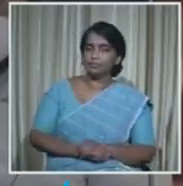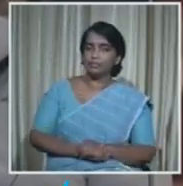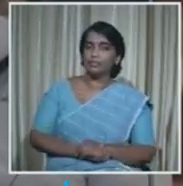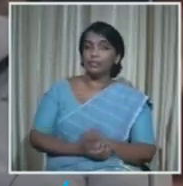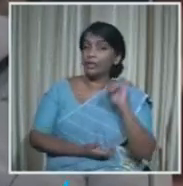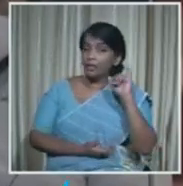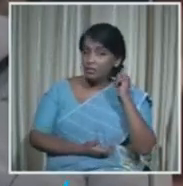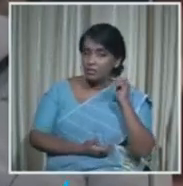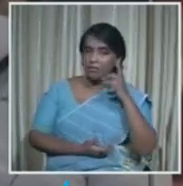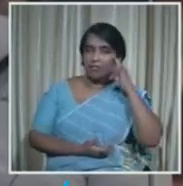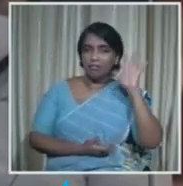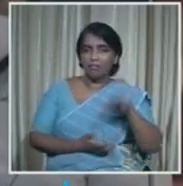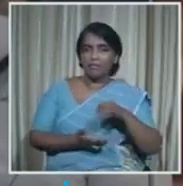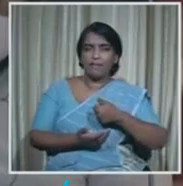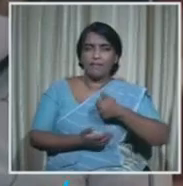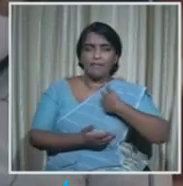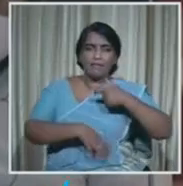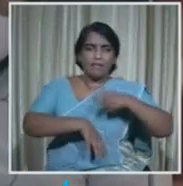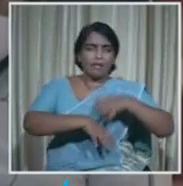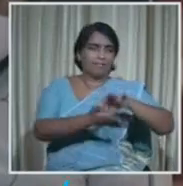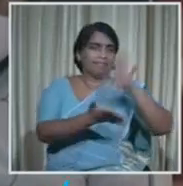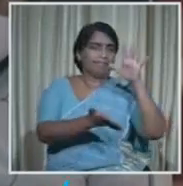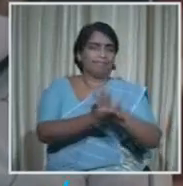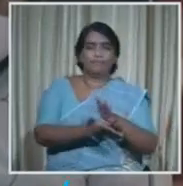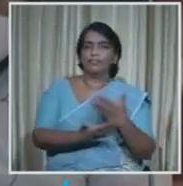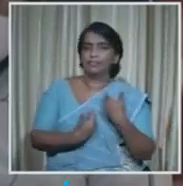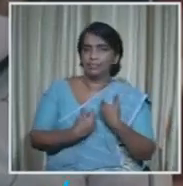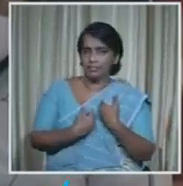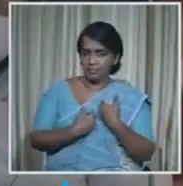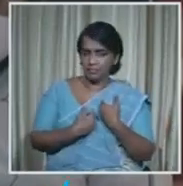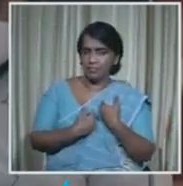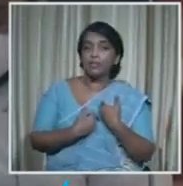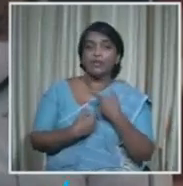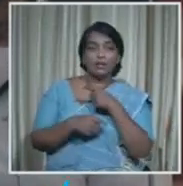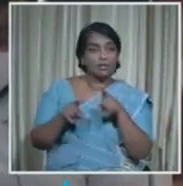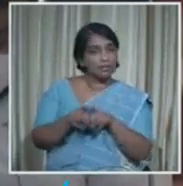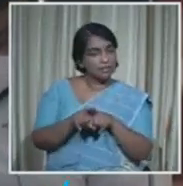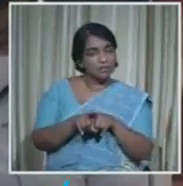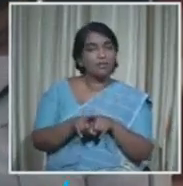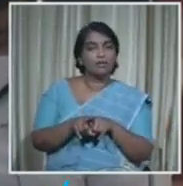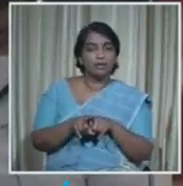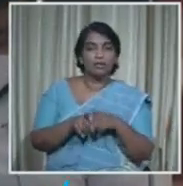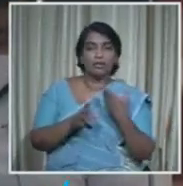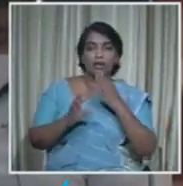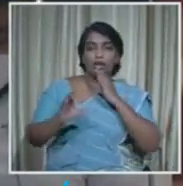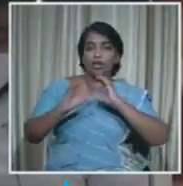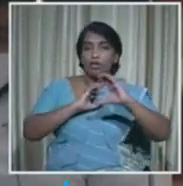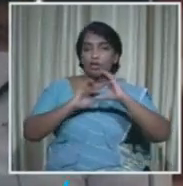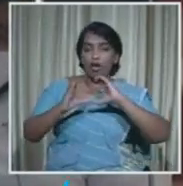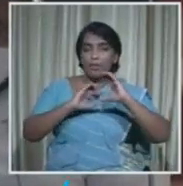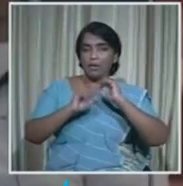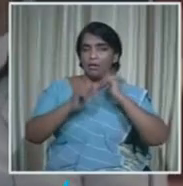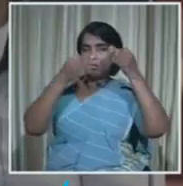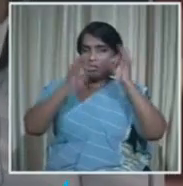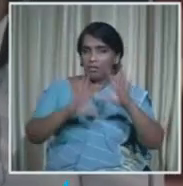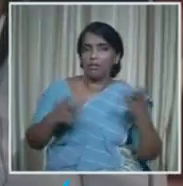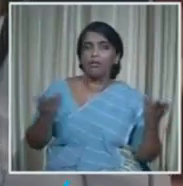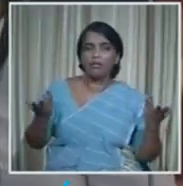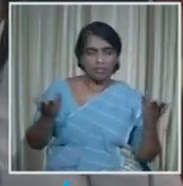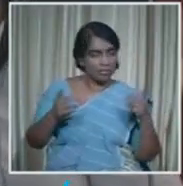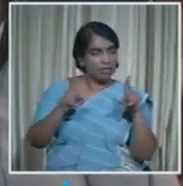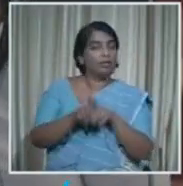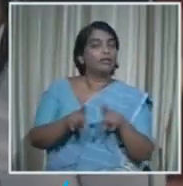Samahara anawashya teendu anawashya welawa gani. E wagema tamai sannivedanayak nomathikam. E nisa